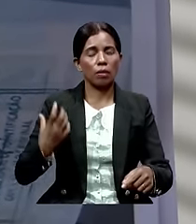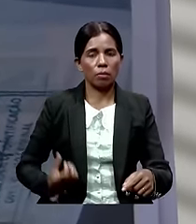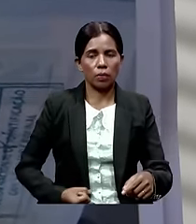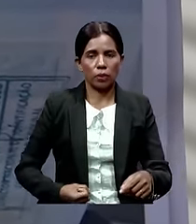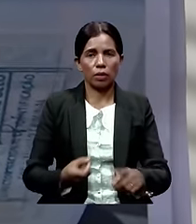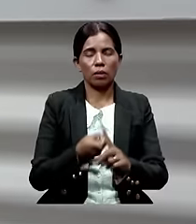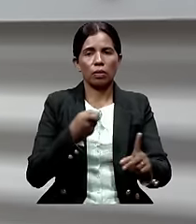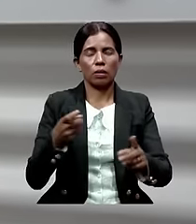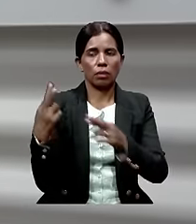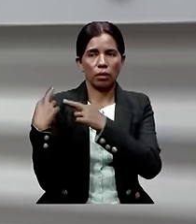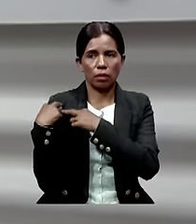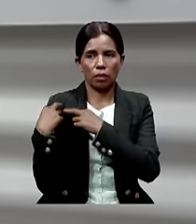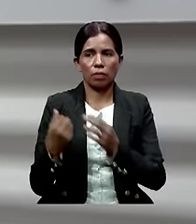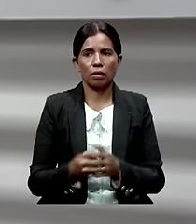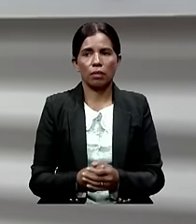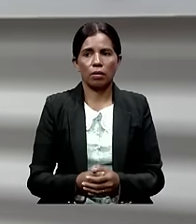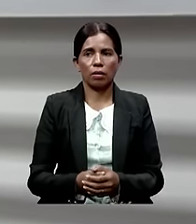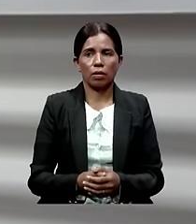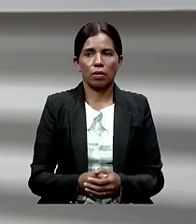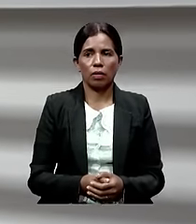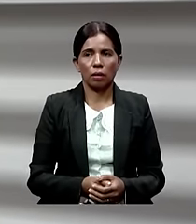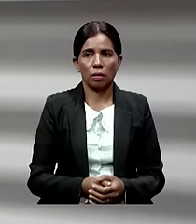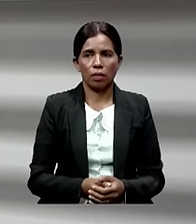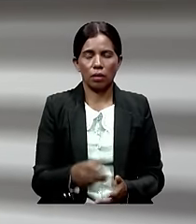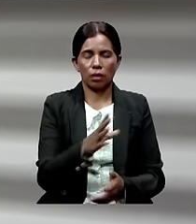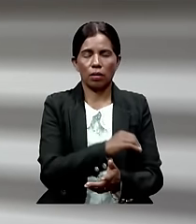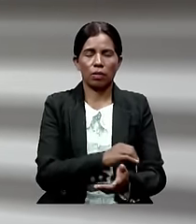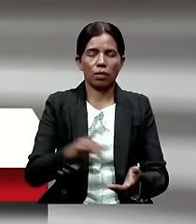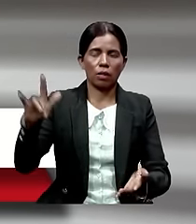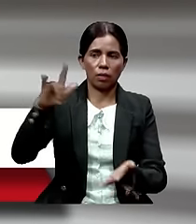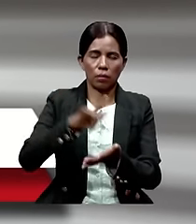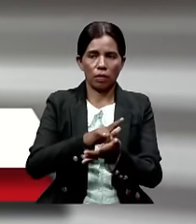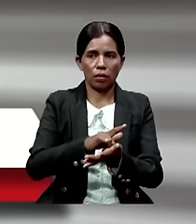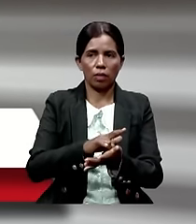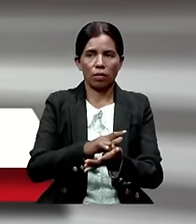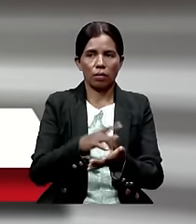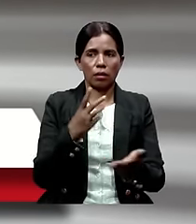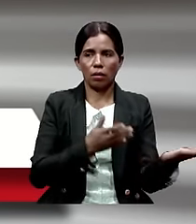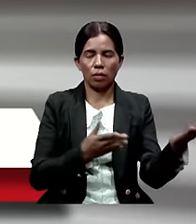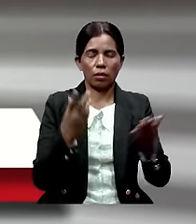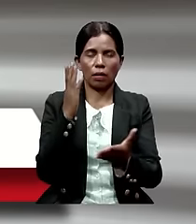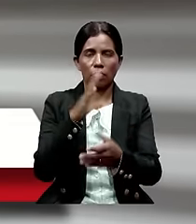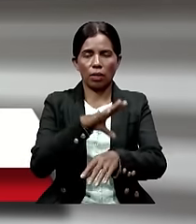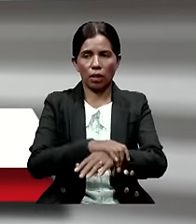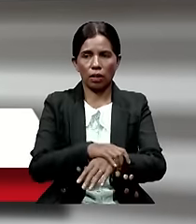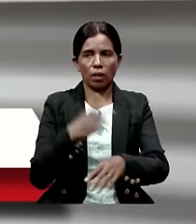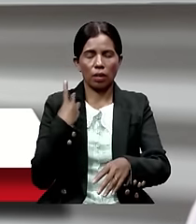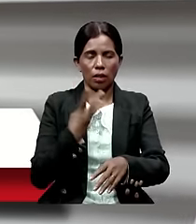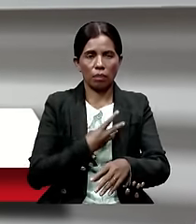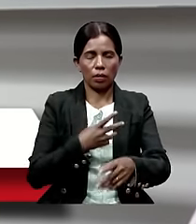russi agência. O aeroporto, mas tenia imigração sira neba, se deportasse tiami, mas tahan tiami e fatin ruangam